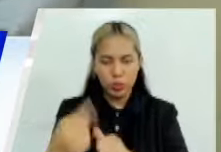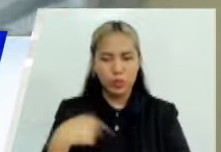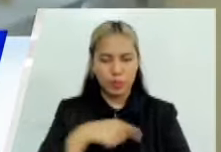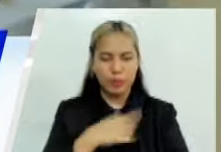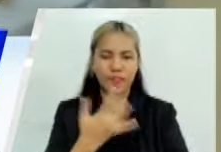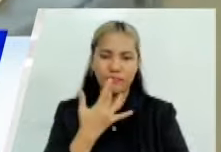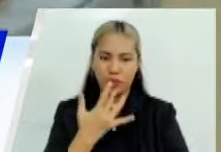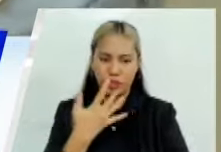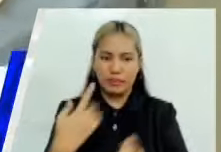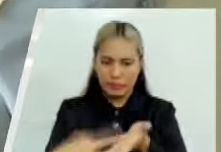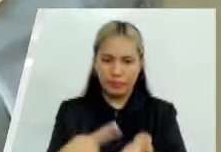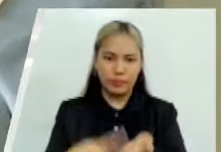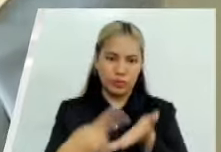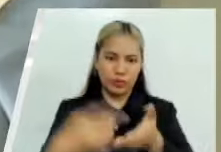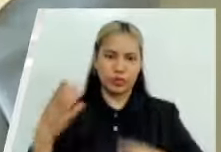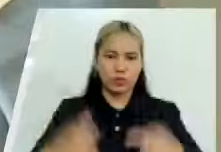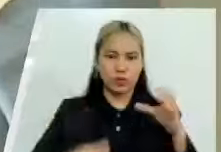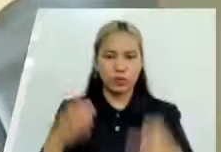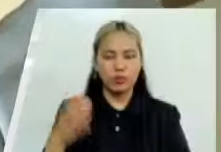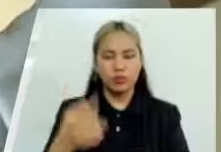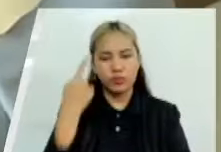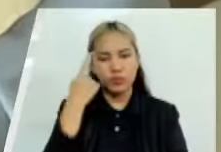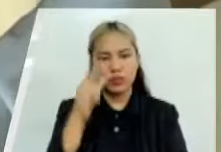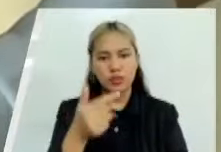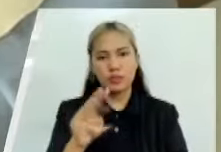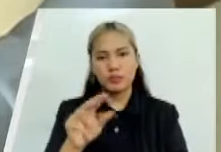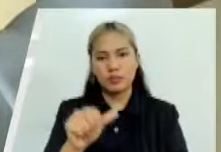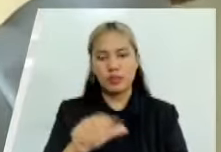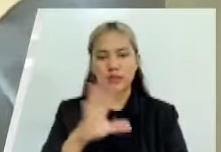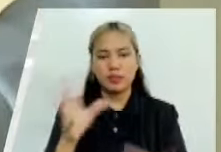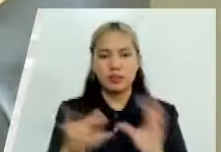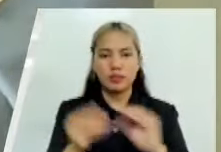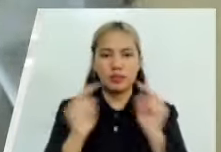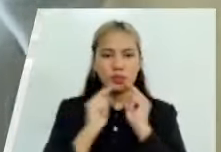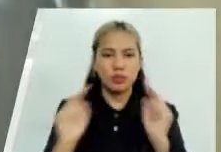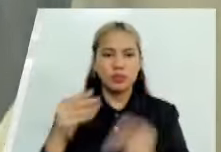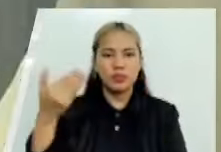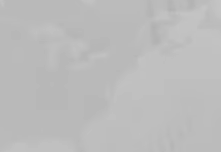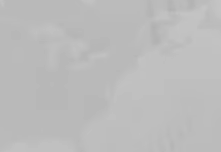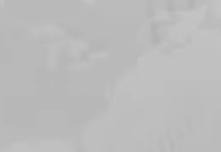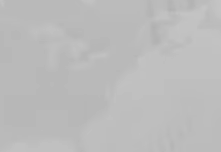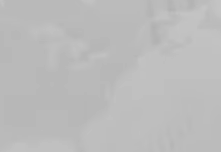sa GMA Integrated News, Sanima Refra, nakatutok, 24 oras.